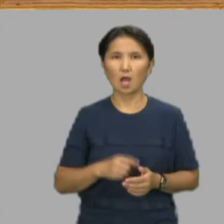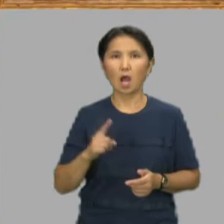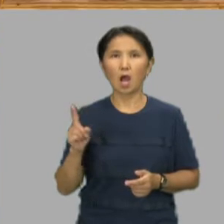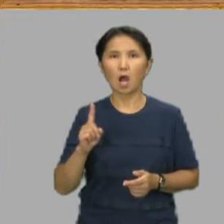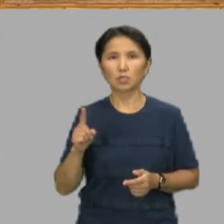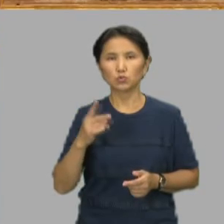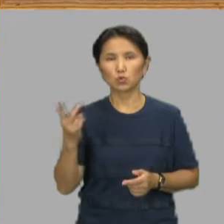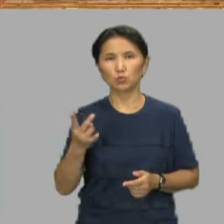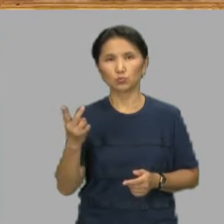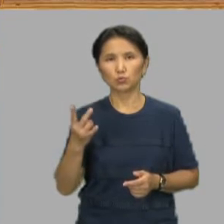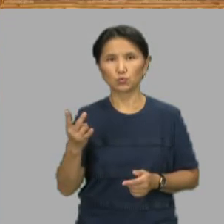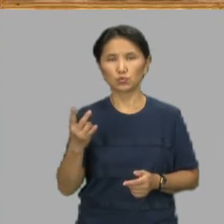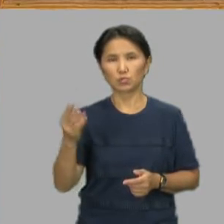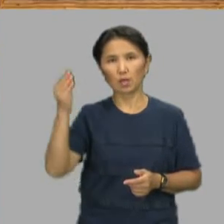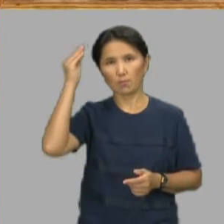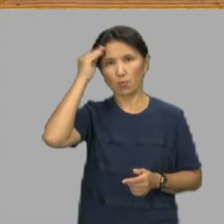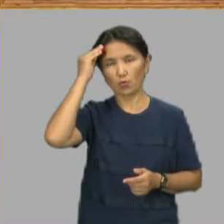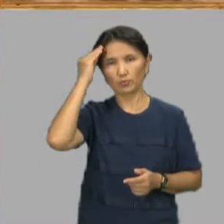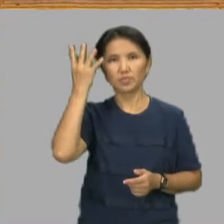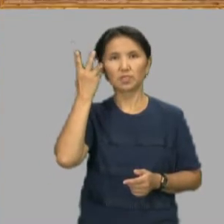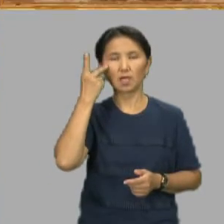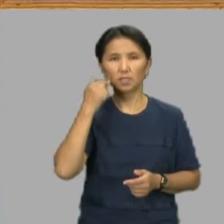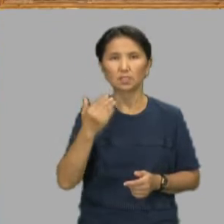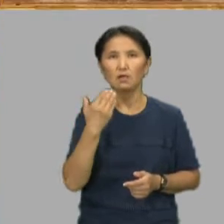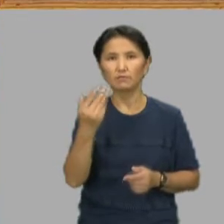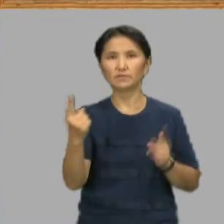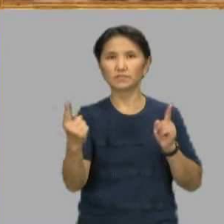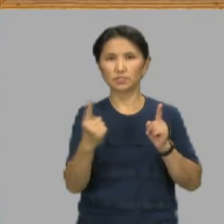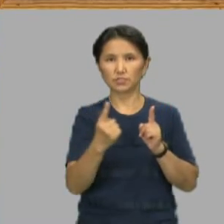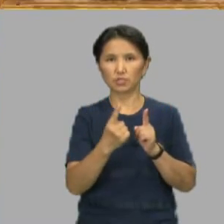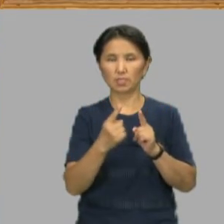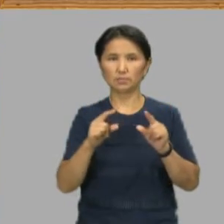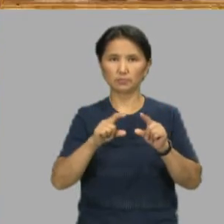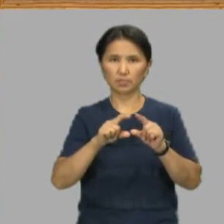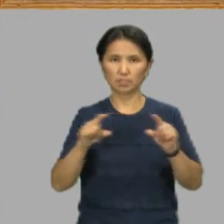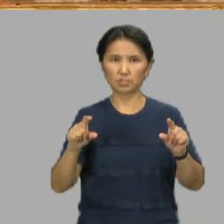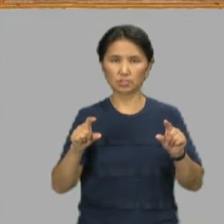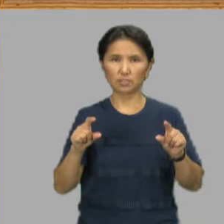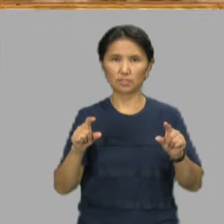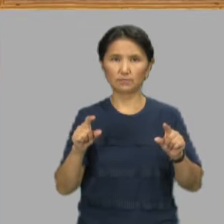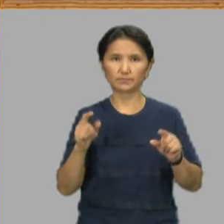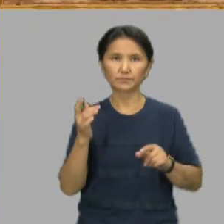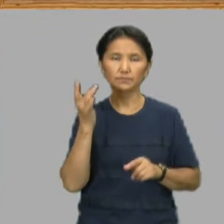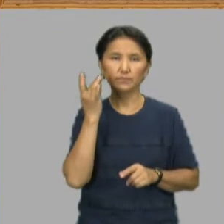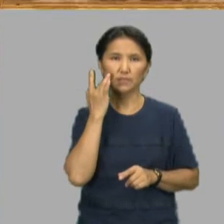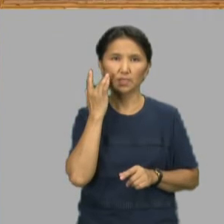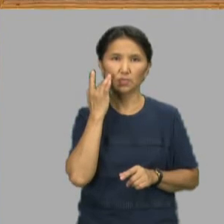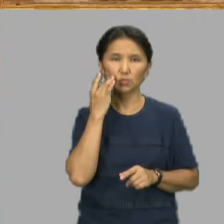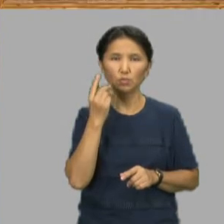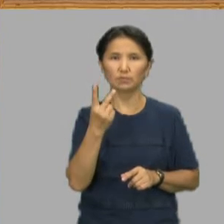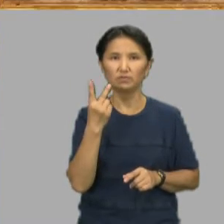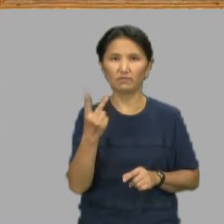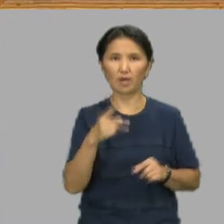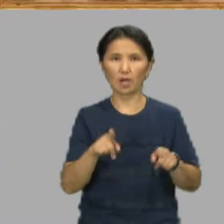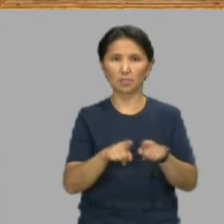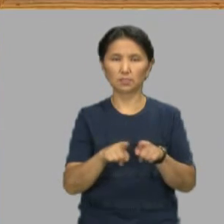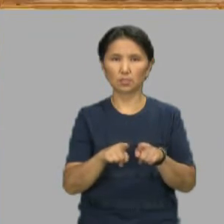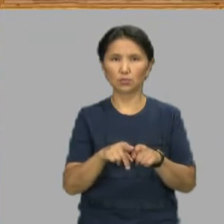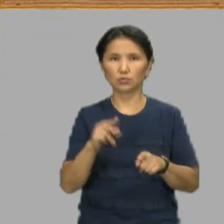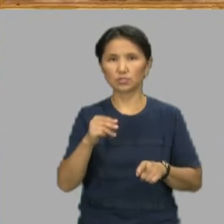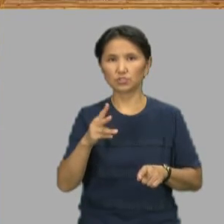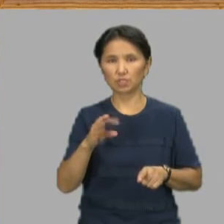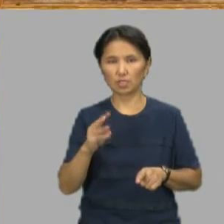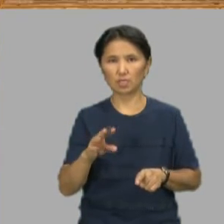О чем следует помнить, когда вы встречаете предложение, в котором два